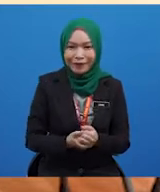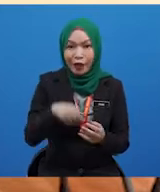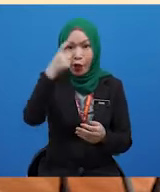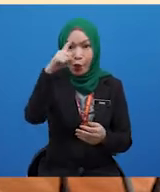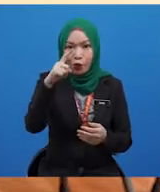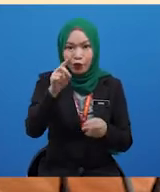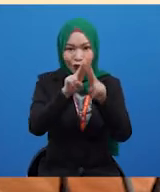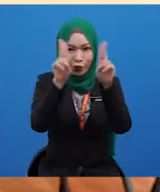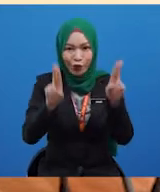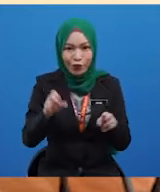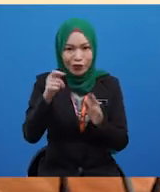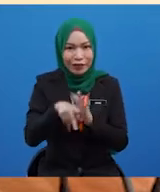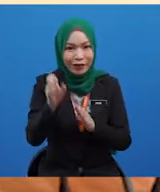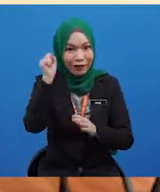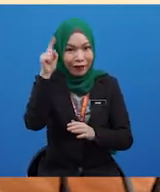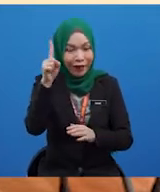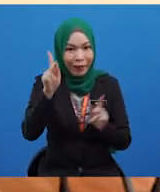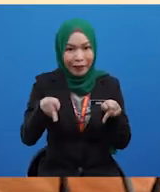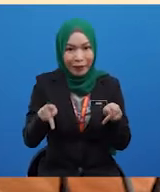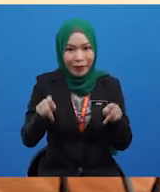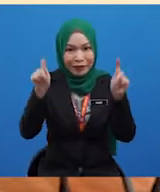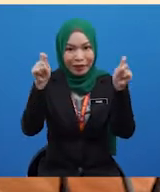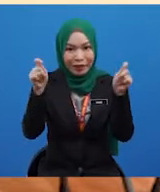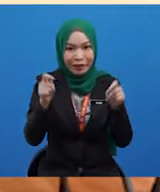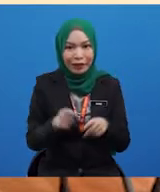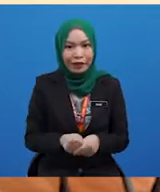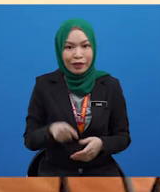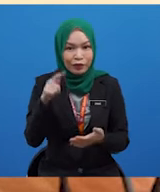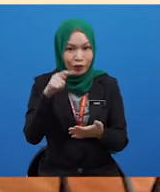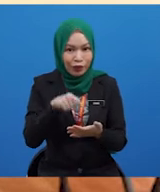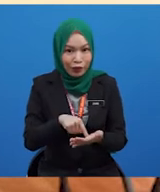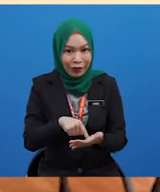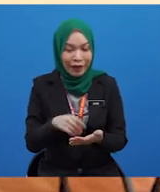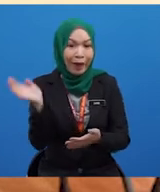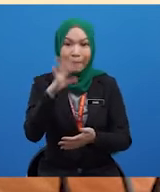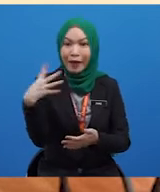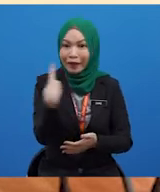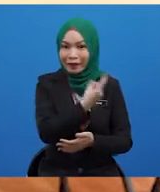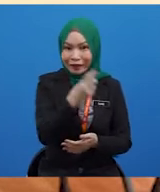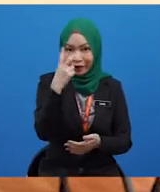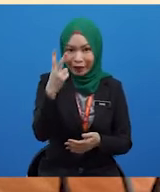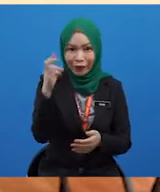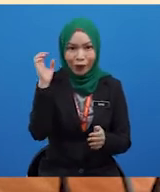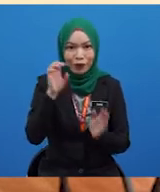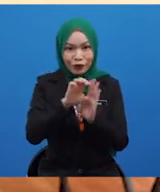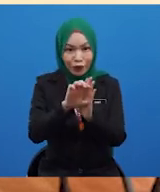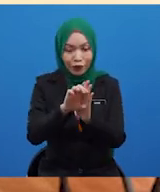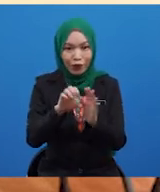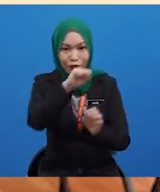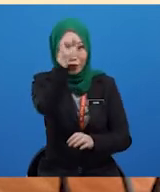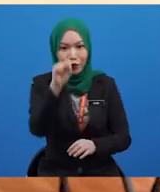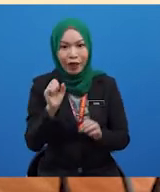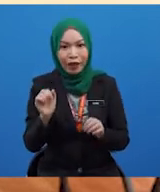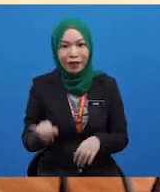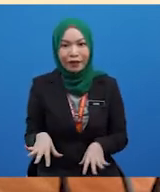Untuk menguji kefahaman para pelajar tentang tajuk wacana ini, mari kita lihat beberapa contoh soalan yang